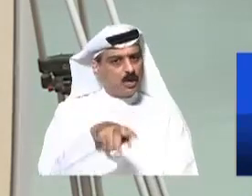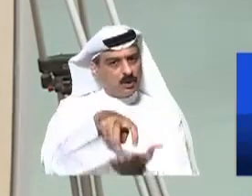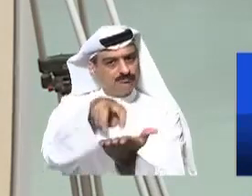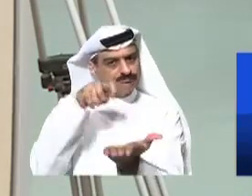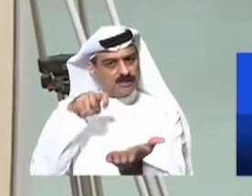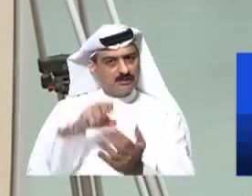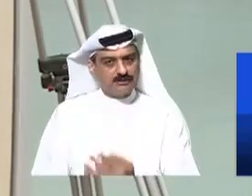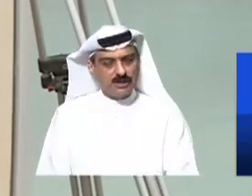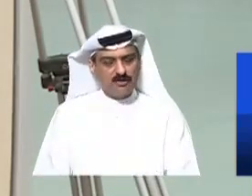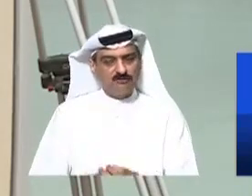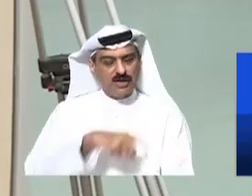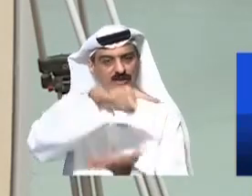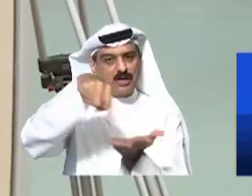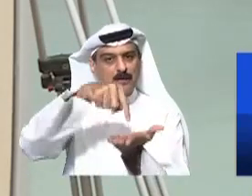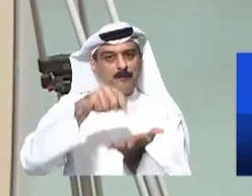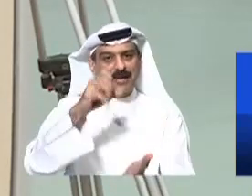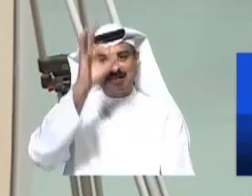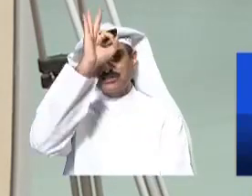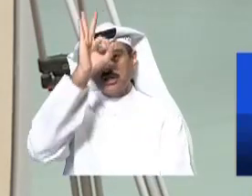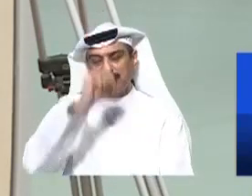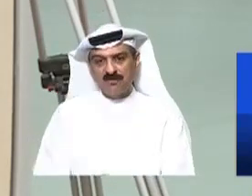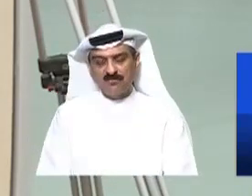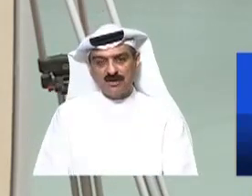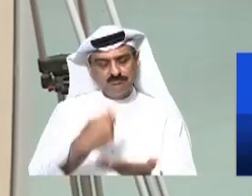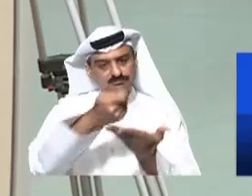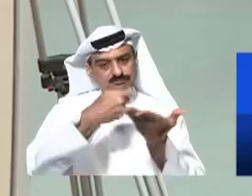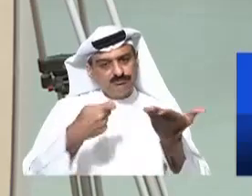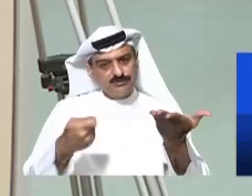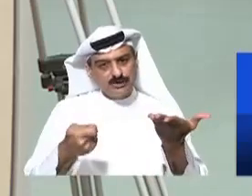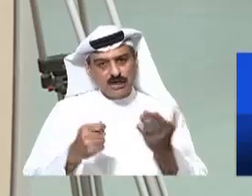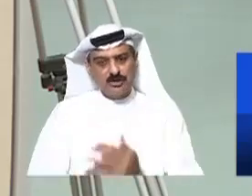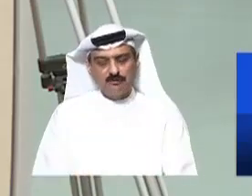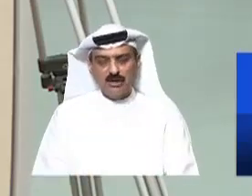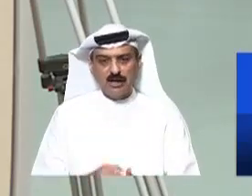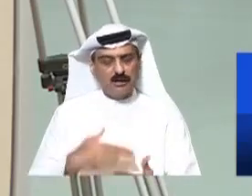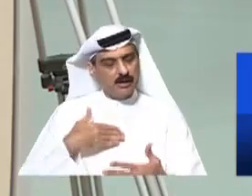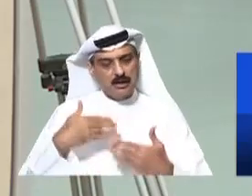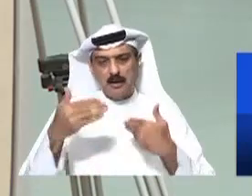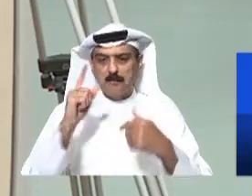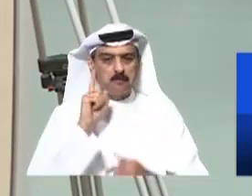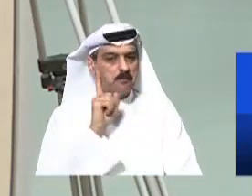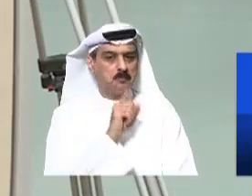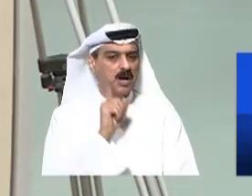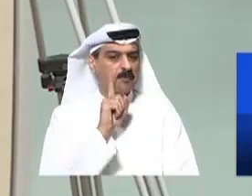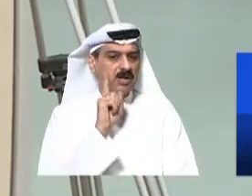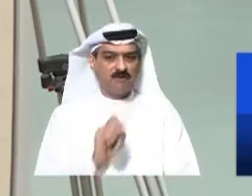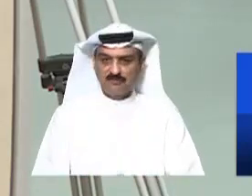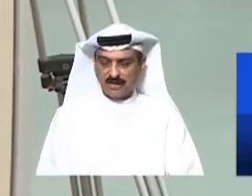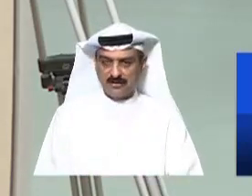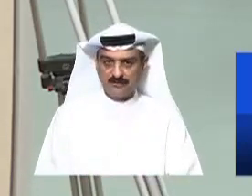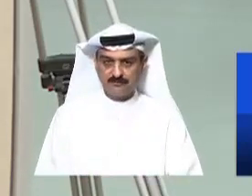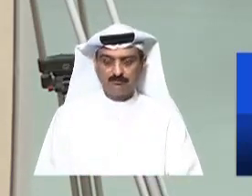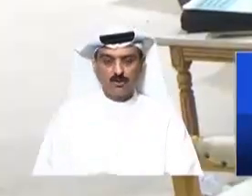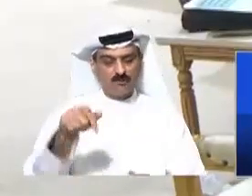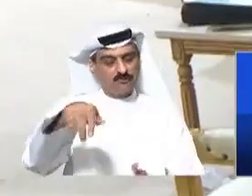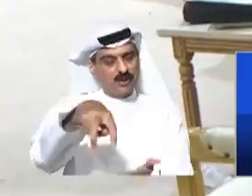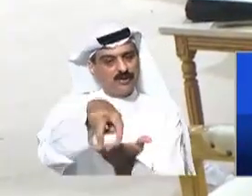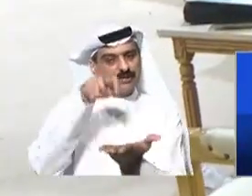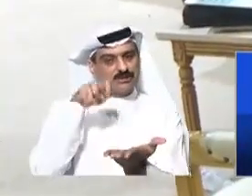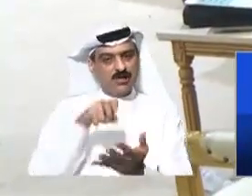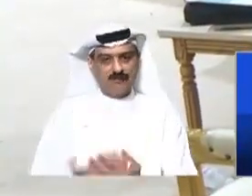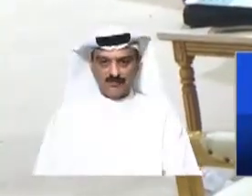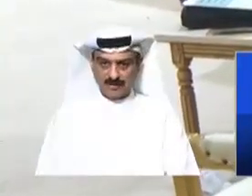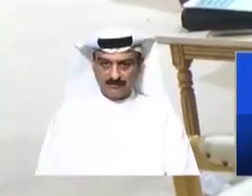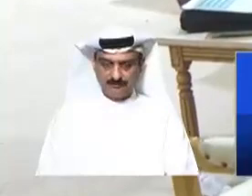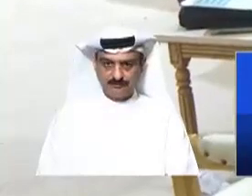إلى المخفر وتقديم كتاب بخط اليد، ومن ثم تتم عملية التنازل.